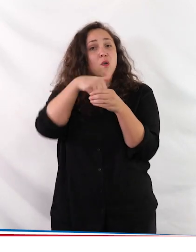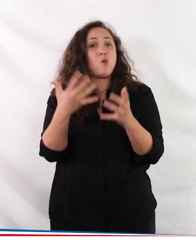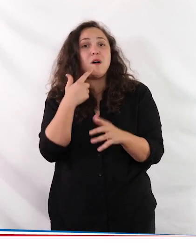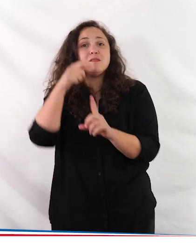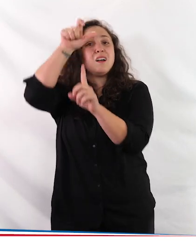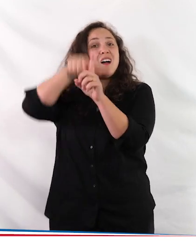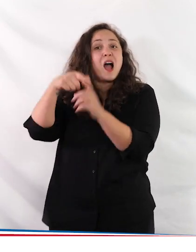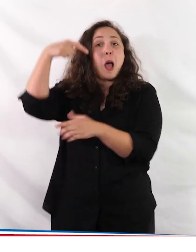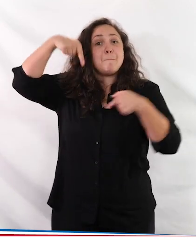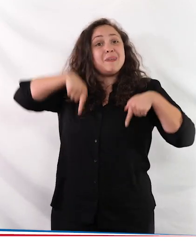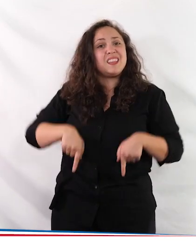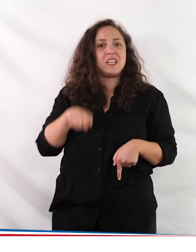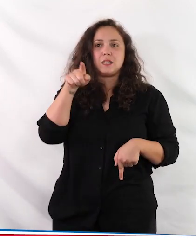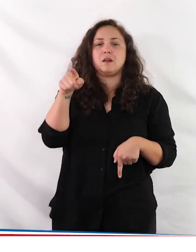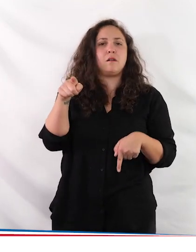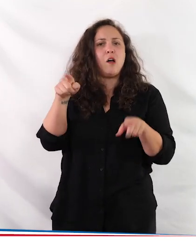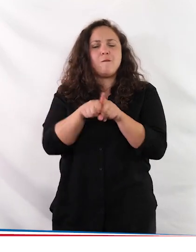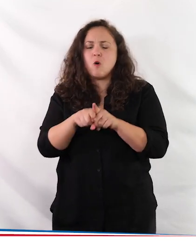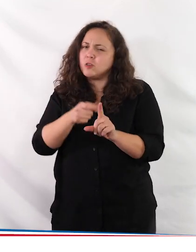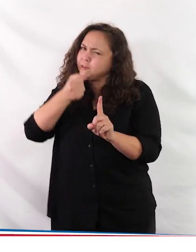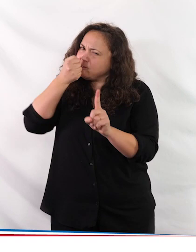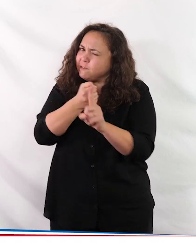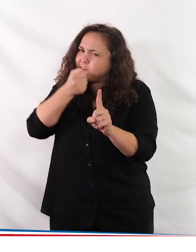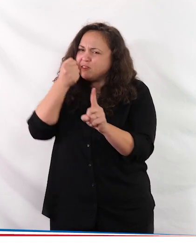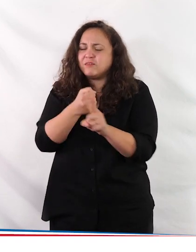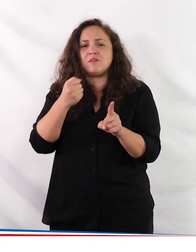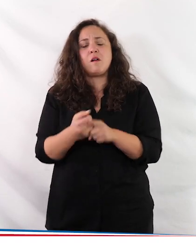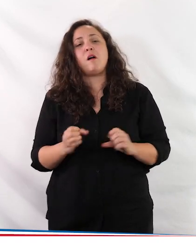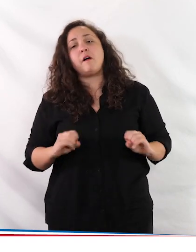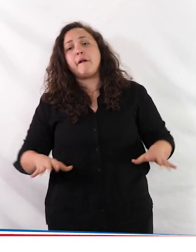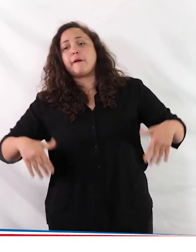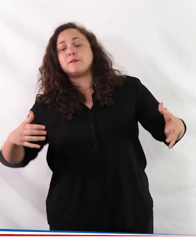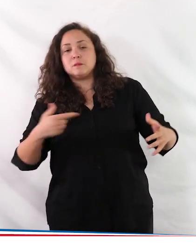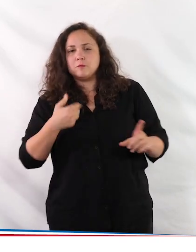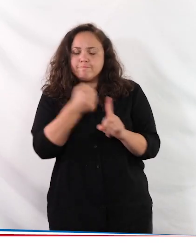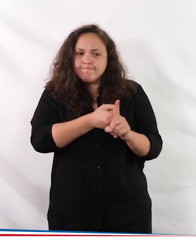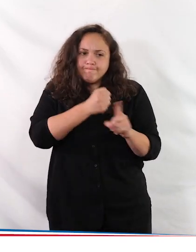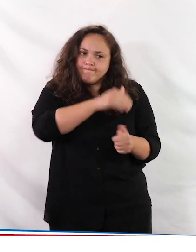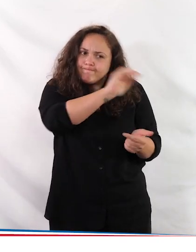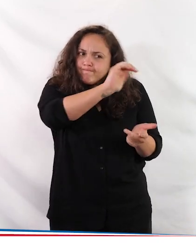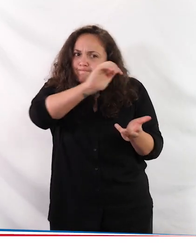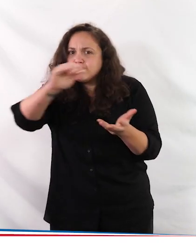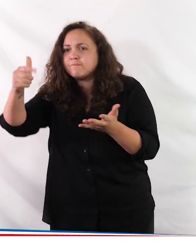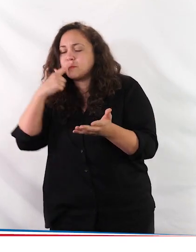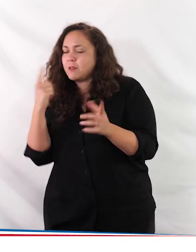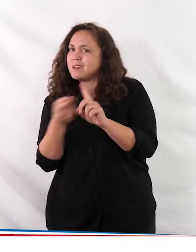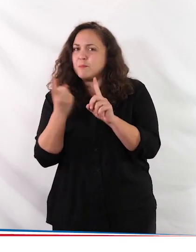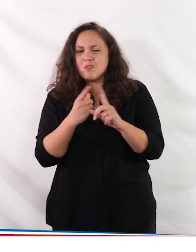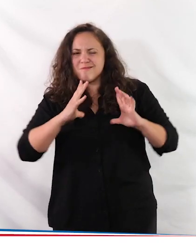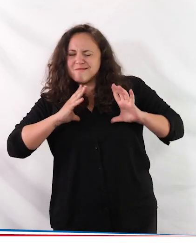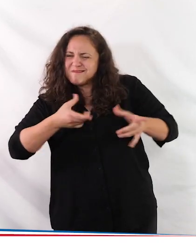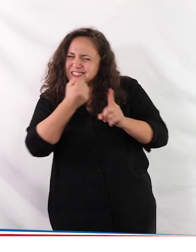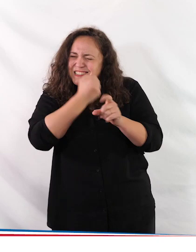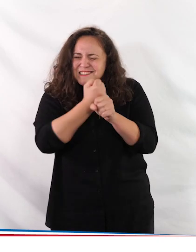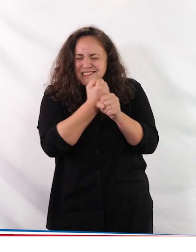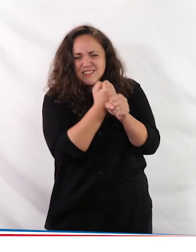autorité politique qui ne lâche rien et qui soit en permanence sur le dos de ses autres collègues pour obtenir non